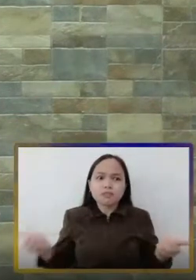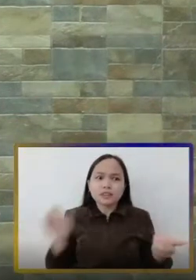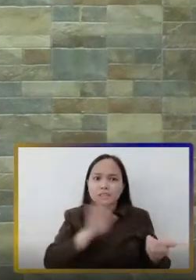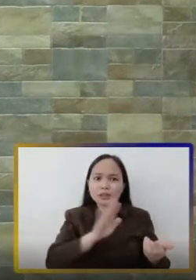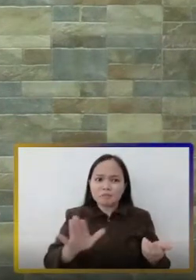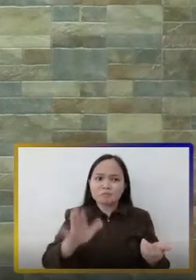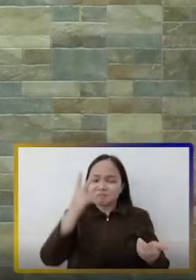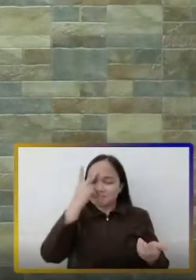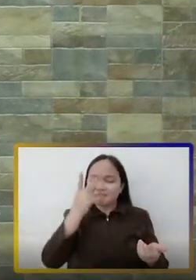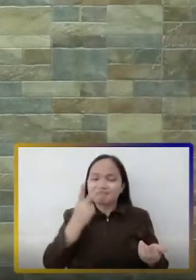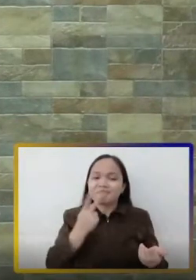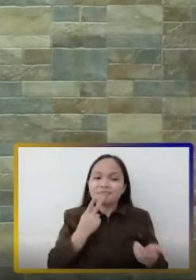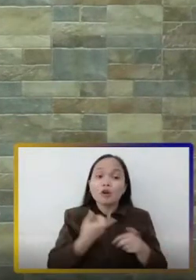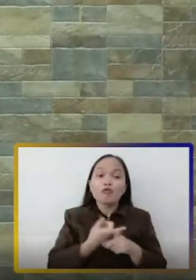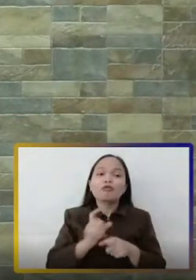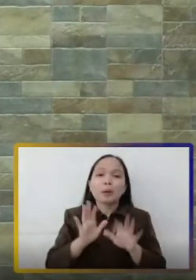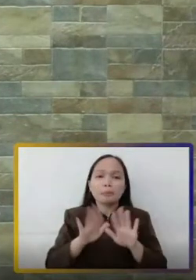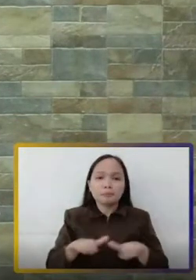sa puder natin.